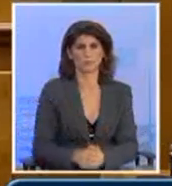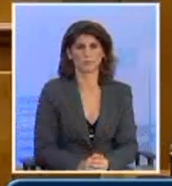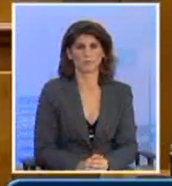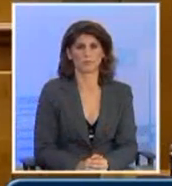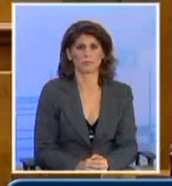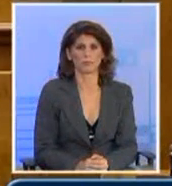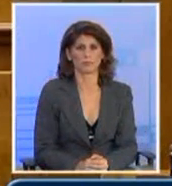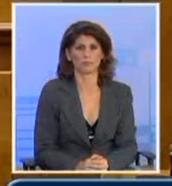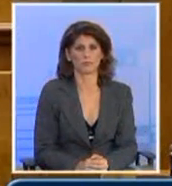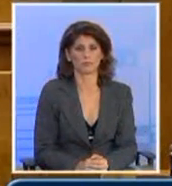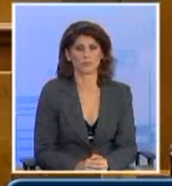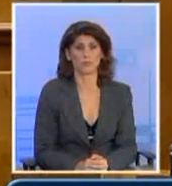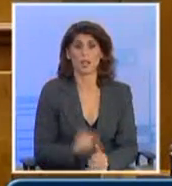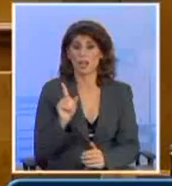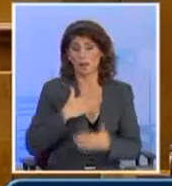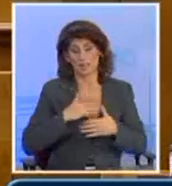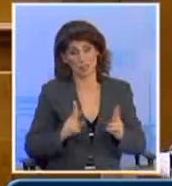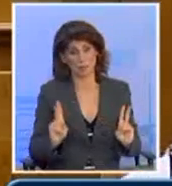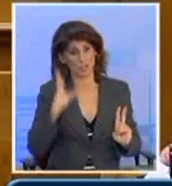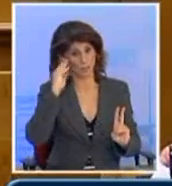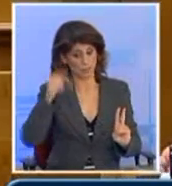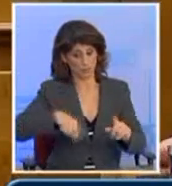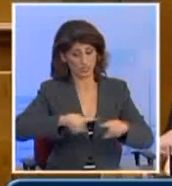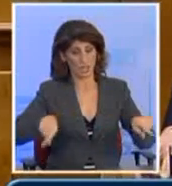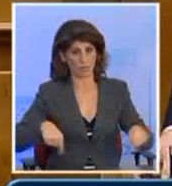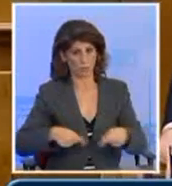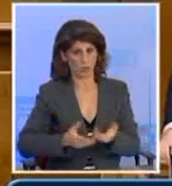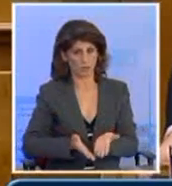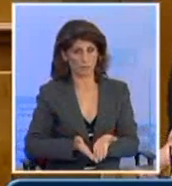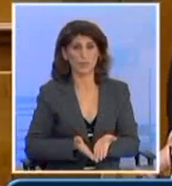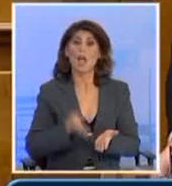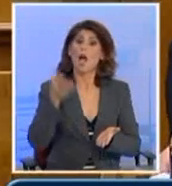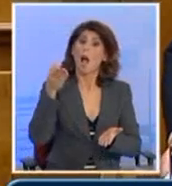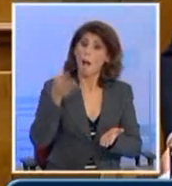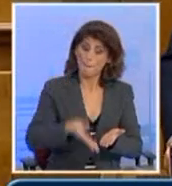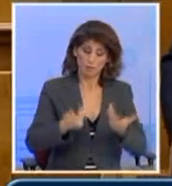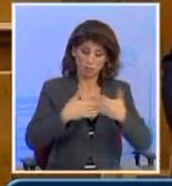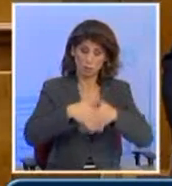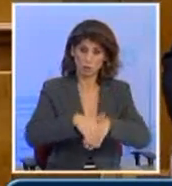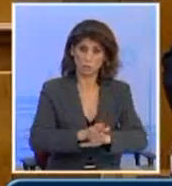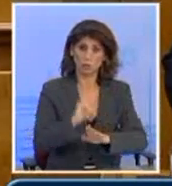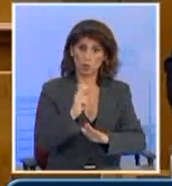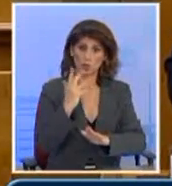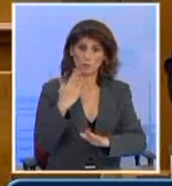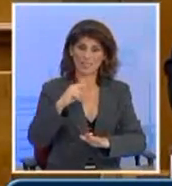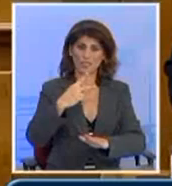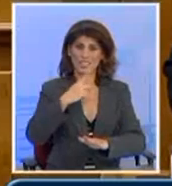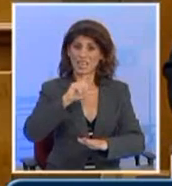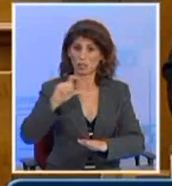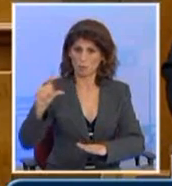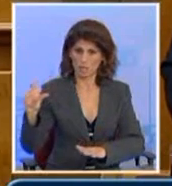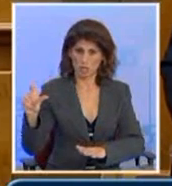Επιτρέψτε μου να πω κάτι, για να μην ξεχνιόμαστε στην αίθουσα αυτή. Από αυτήν την προσαρμογή των 25